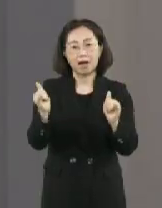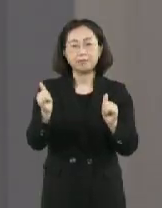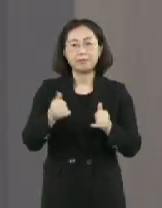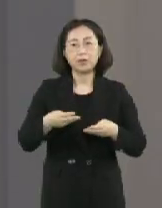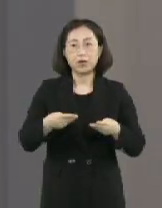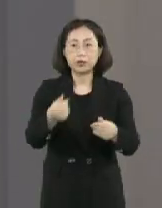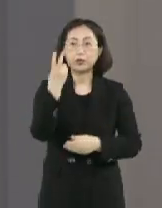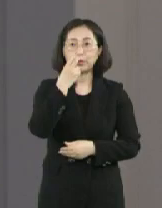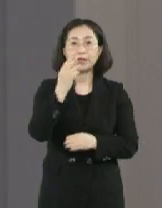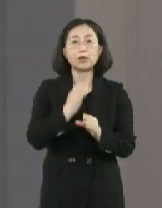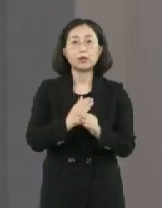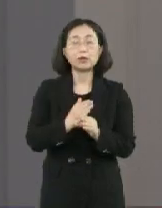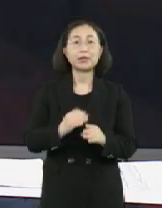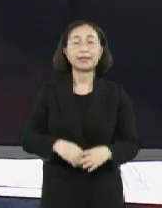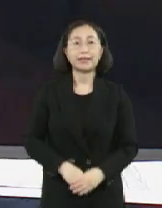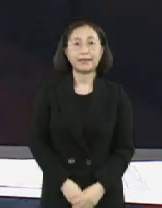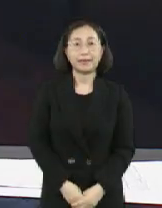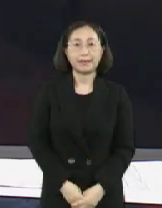진행되고 있습니다.